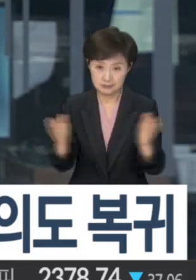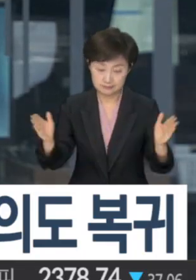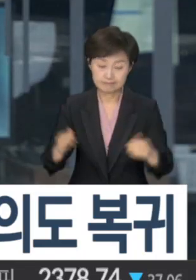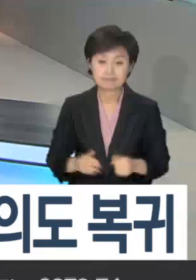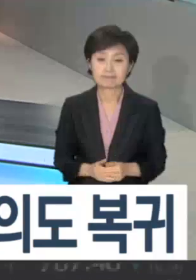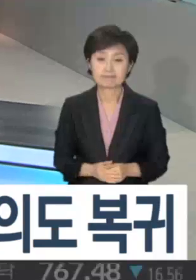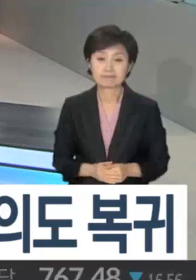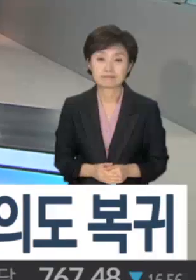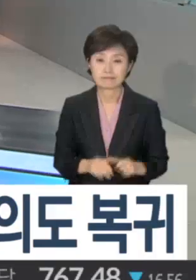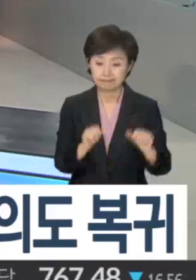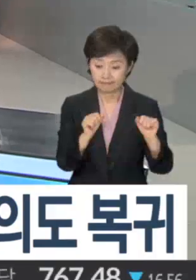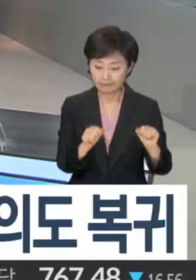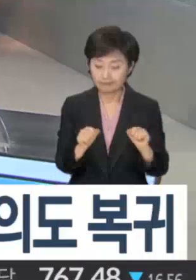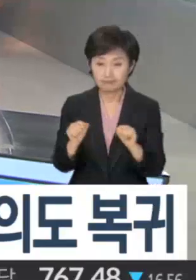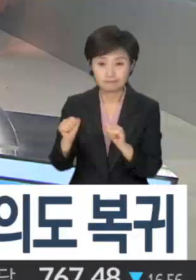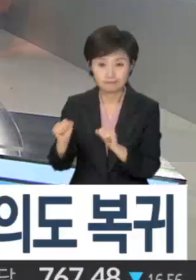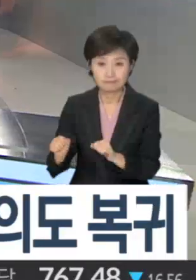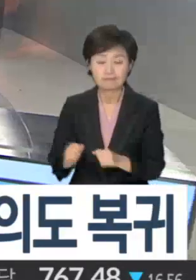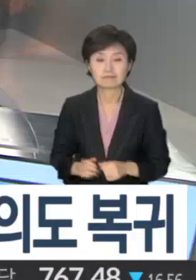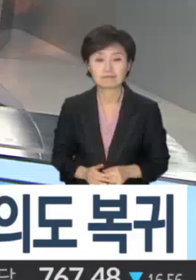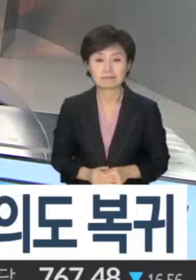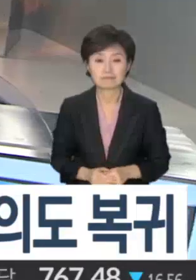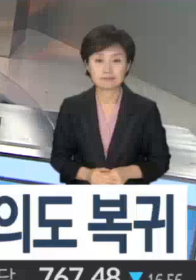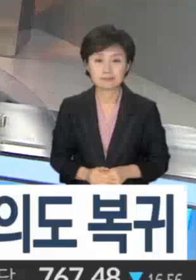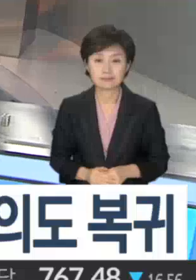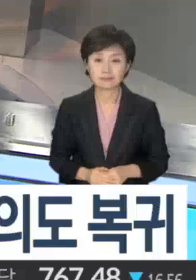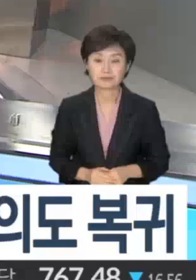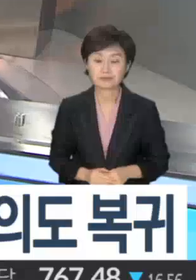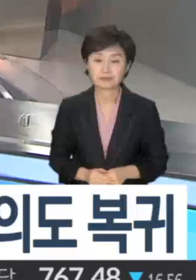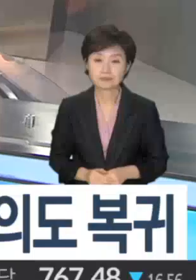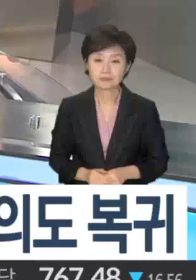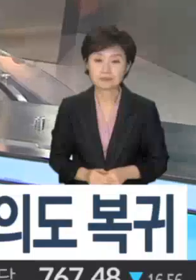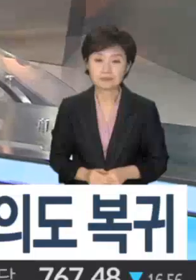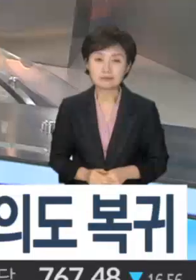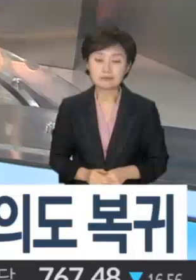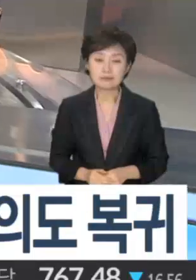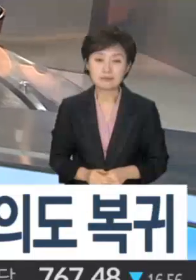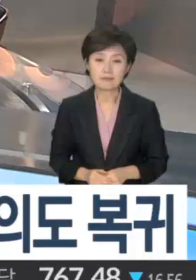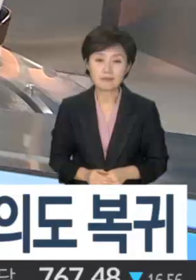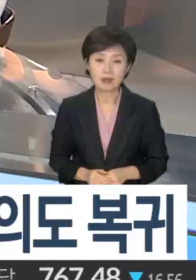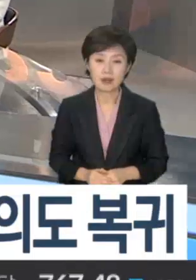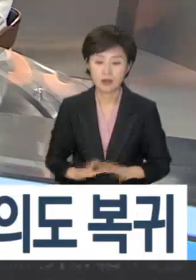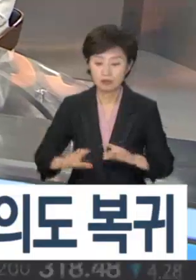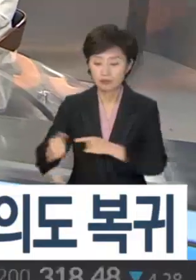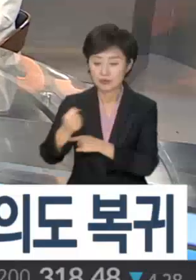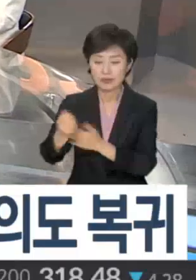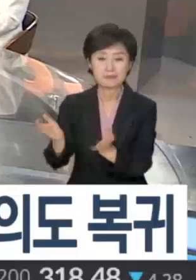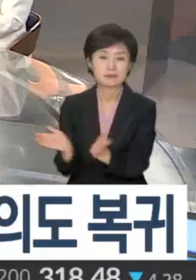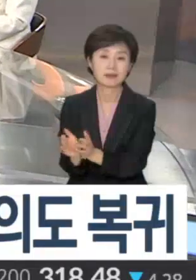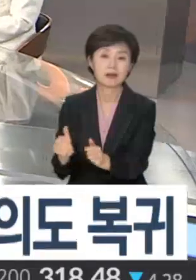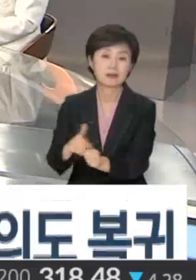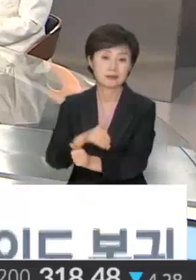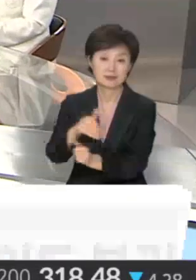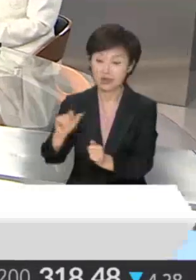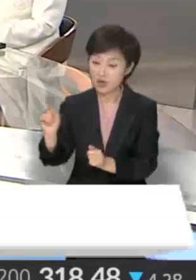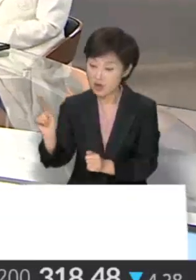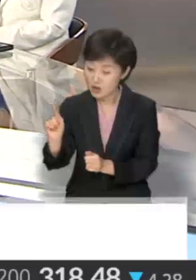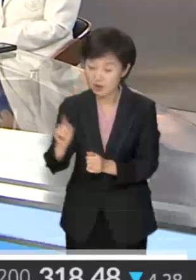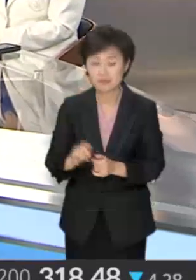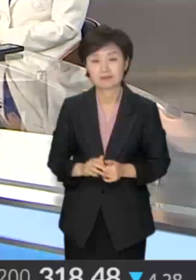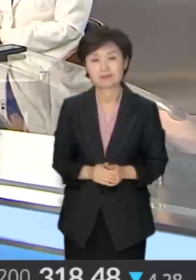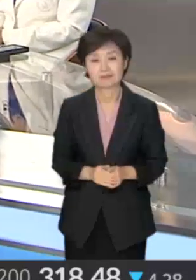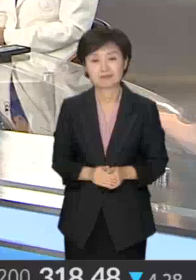함께 짚어보겠습니다. 어서 오십시오. 네, 안녕하세요. 안녕하십니까? 자, 먼저 국민의힘 상황부터